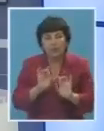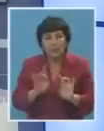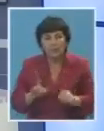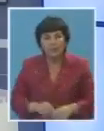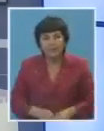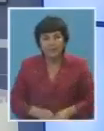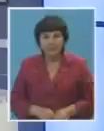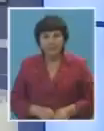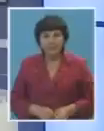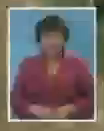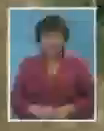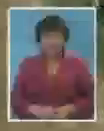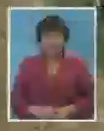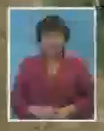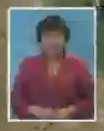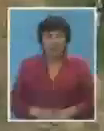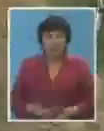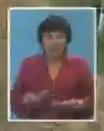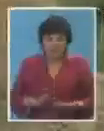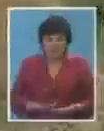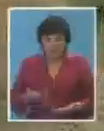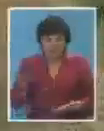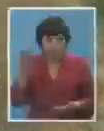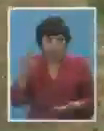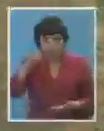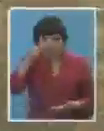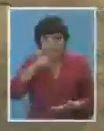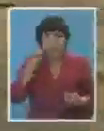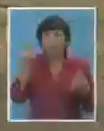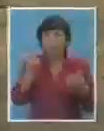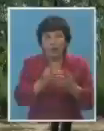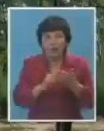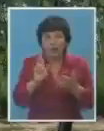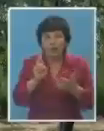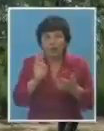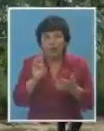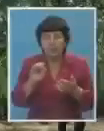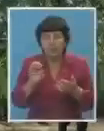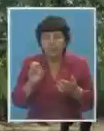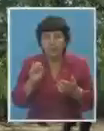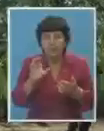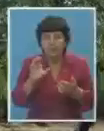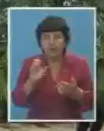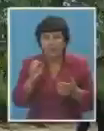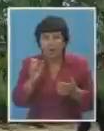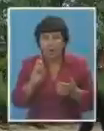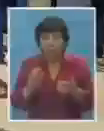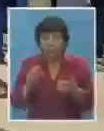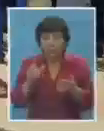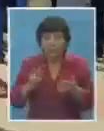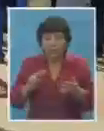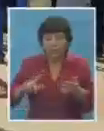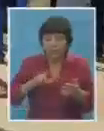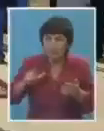әңгімесінде. Көзі тірісінде қазақтың ұлы ақын атанған Қадыр Мырзалы Сағат Әбдіғалиевті әдебиетке